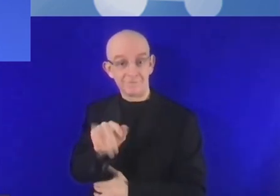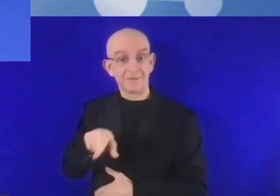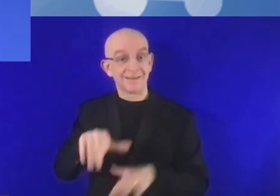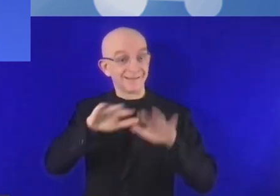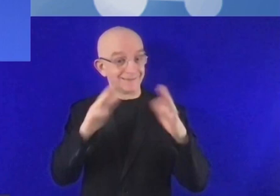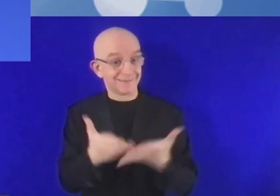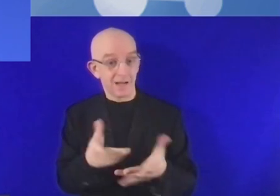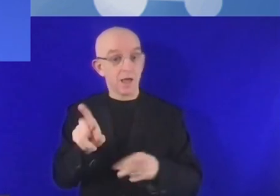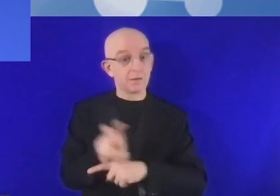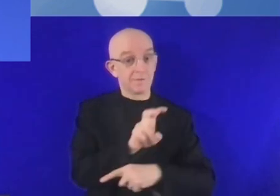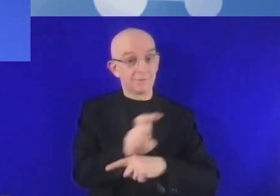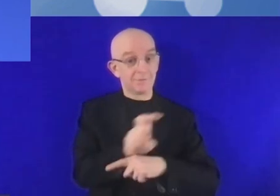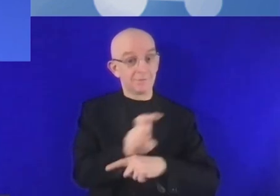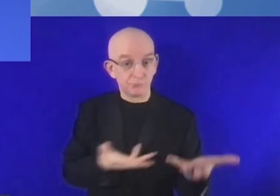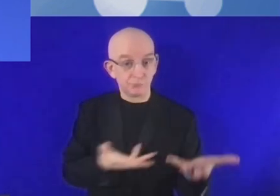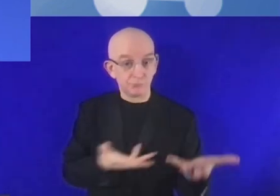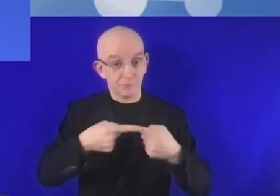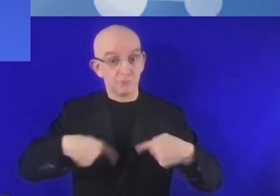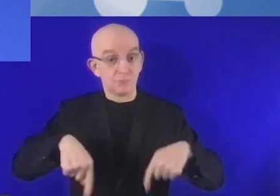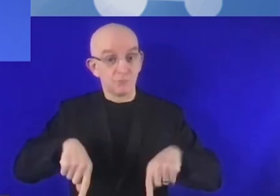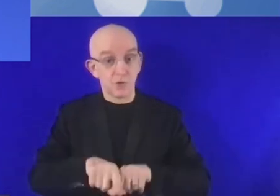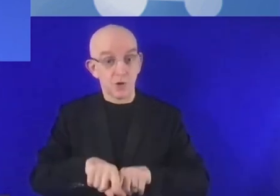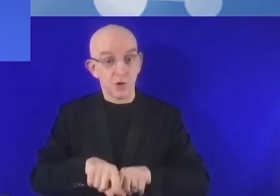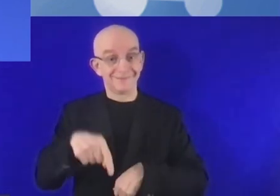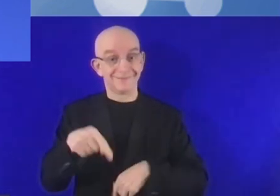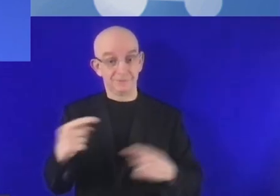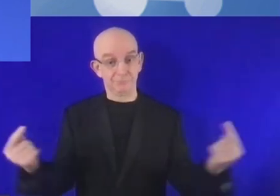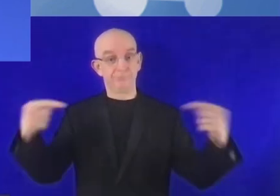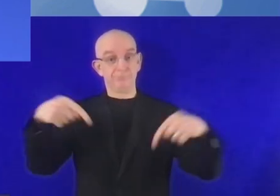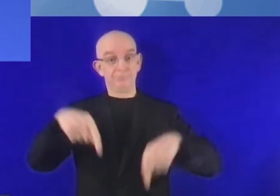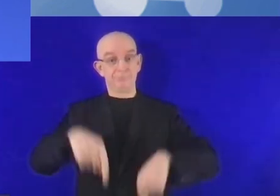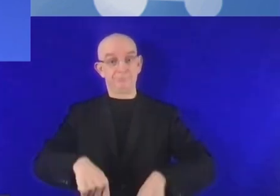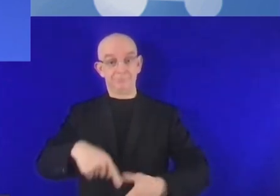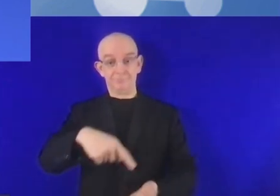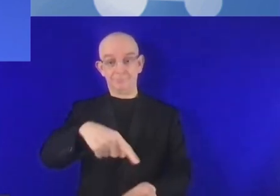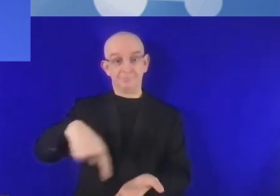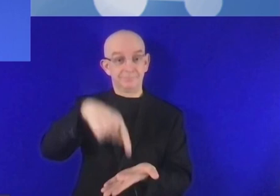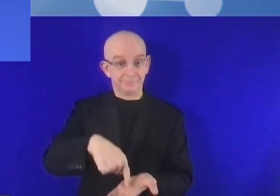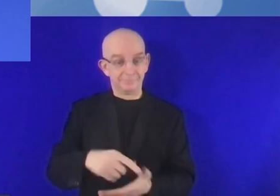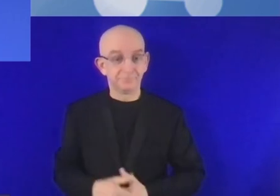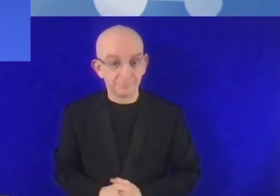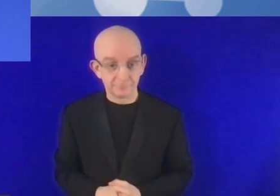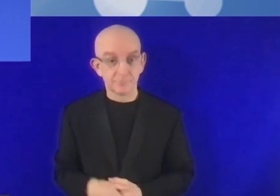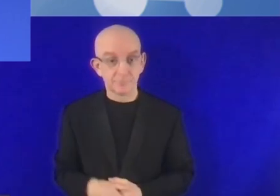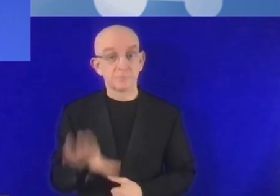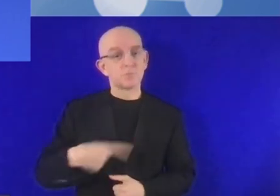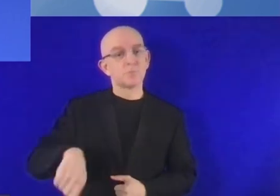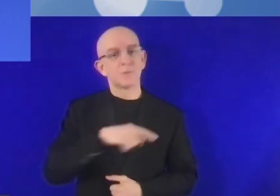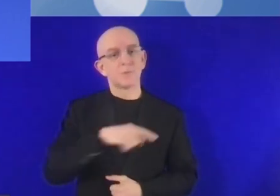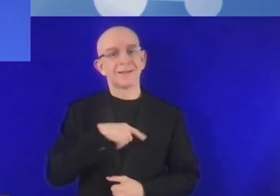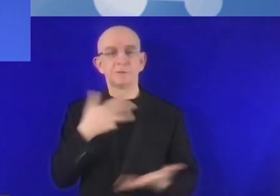ale o wszystkim, co na tym internecie tak naprawdę działa. Chodzi i o regulacje, i o zmiany, o nowe technologie, o